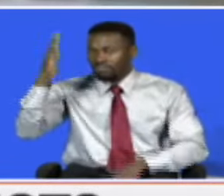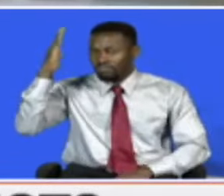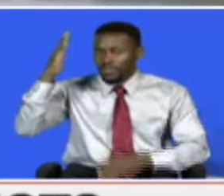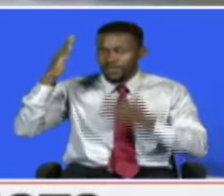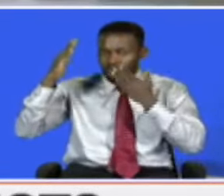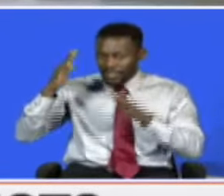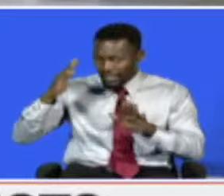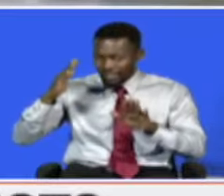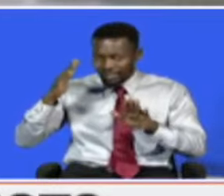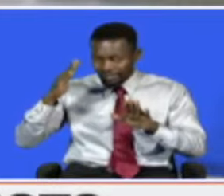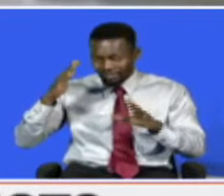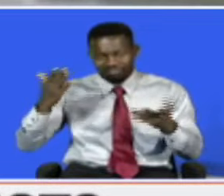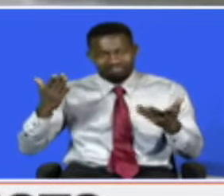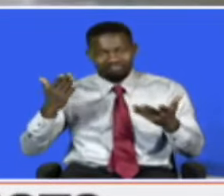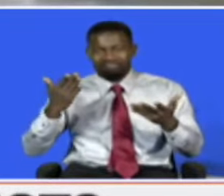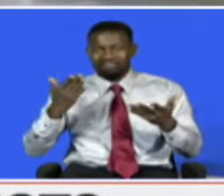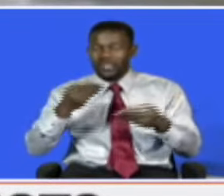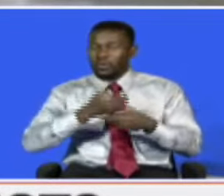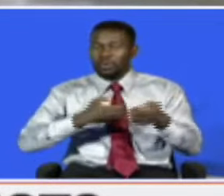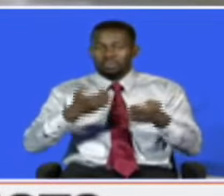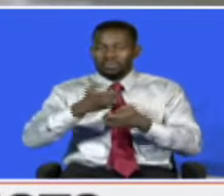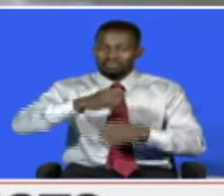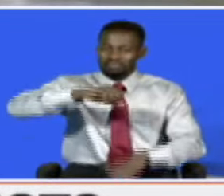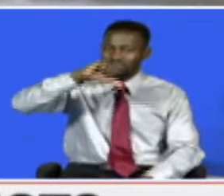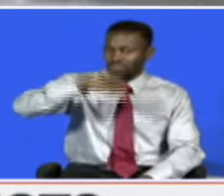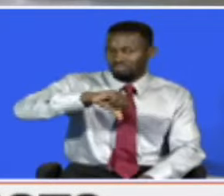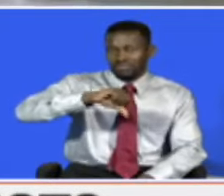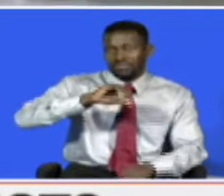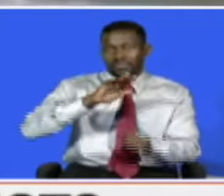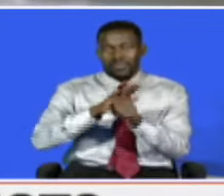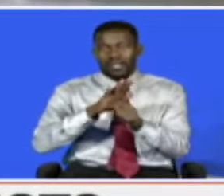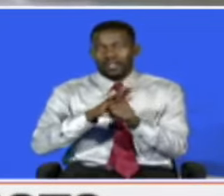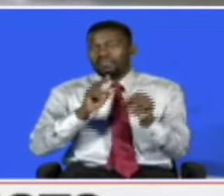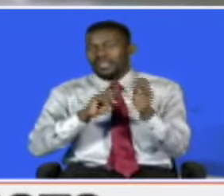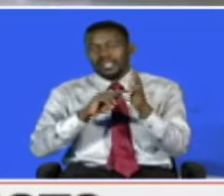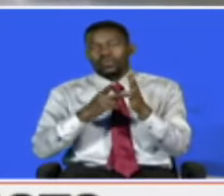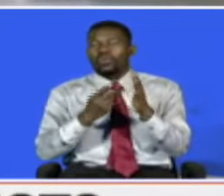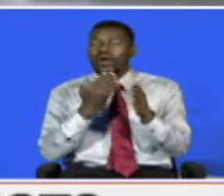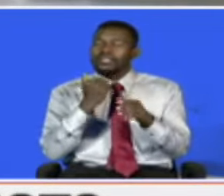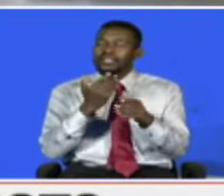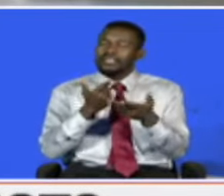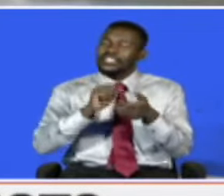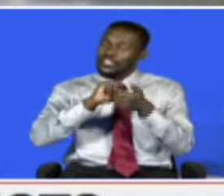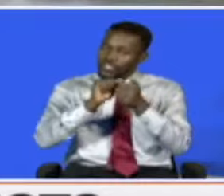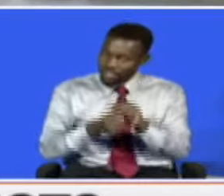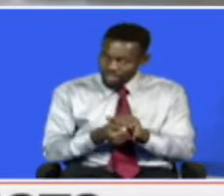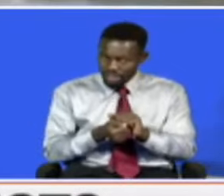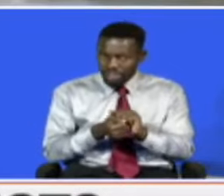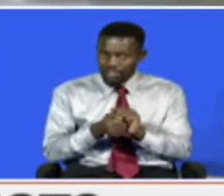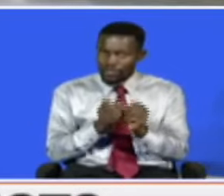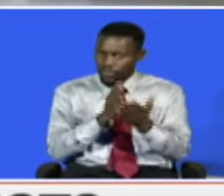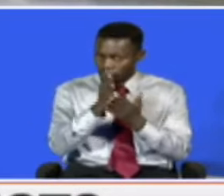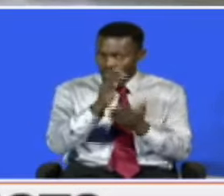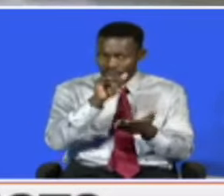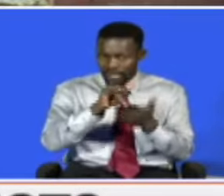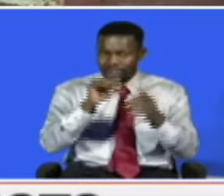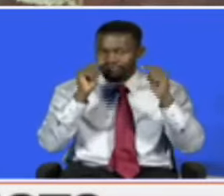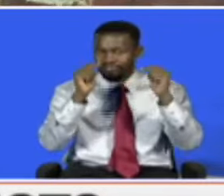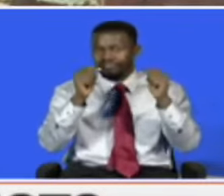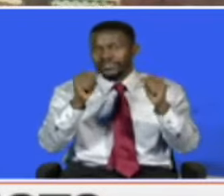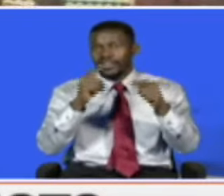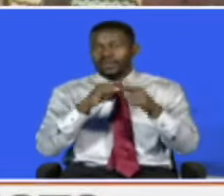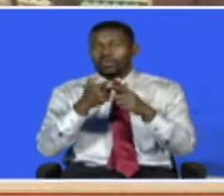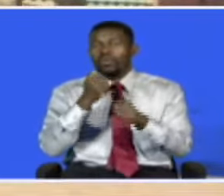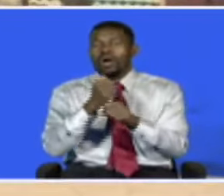ikuwe sawa, kazi ikaharibika. So tunaomba mambo itengenezwe na kwa hayo maandamano na ili kazi